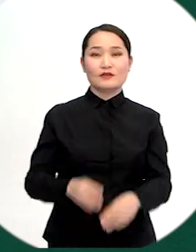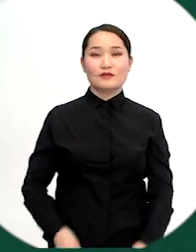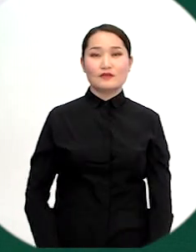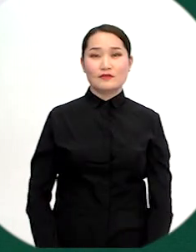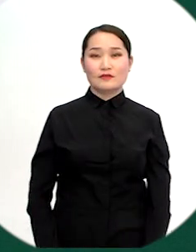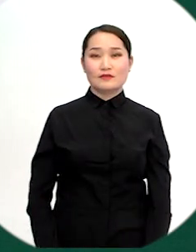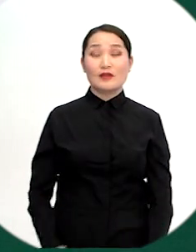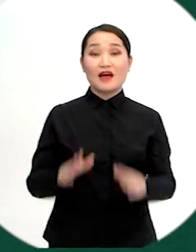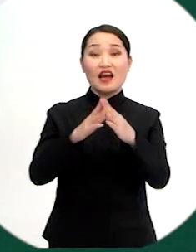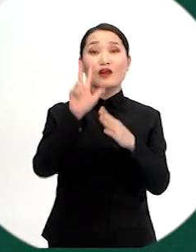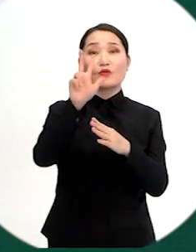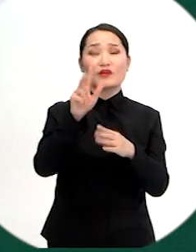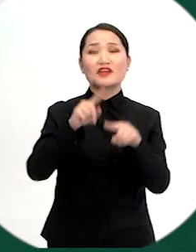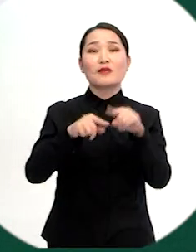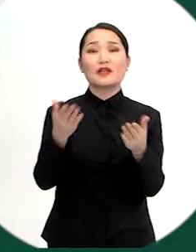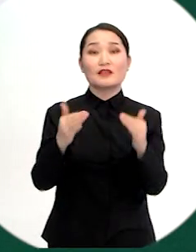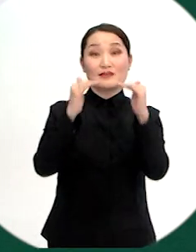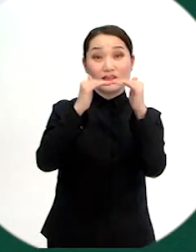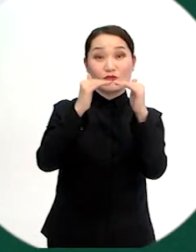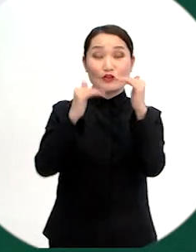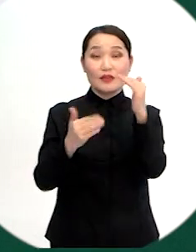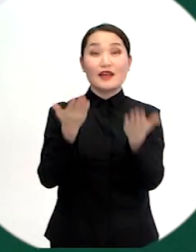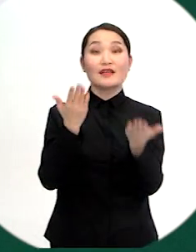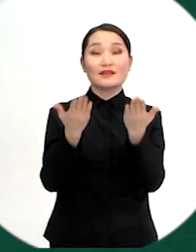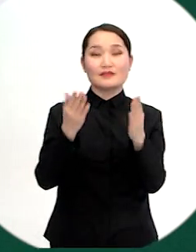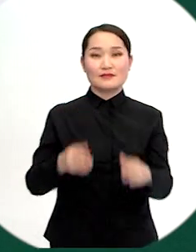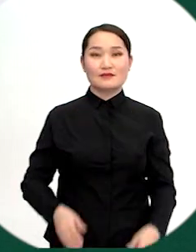Тэгвэл 13 ямар тоо вэ?